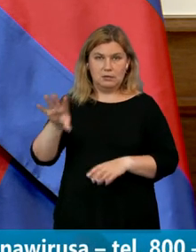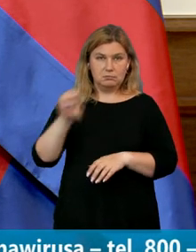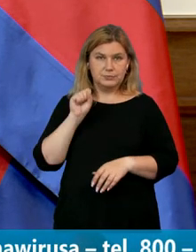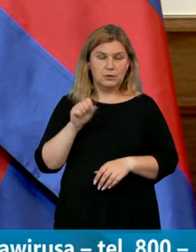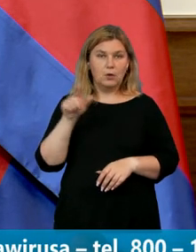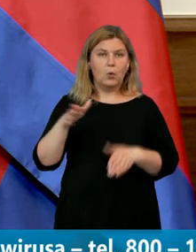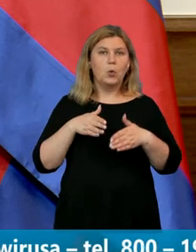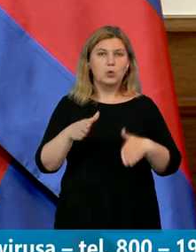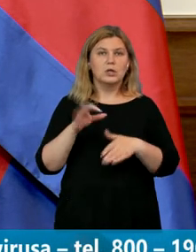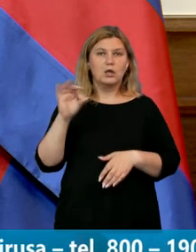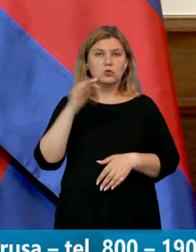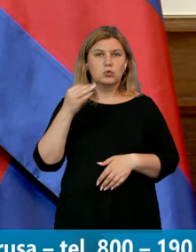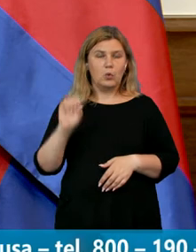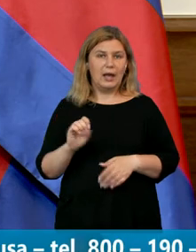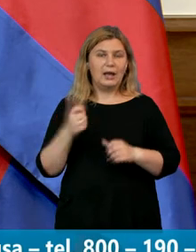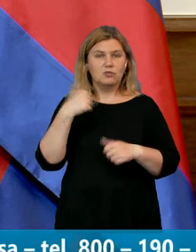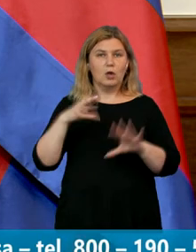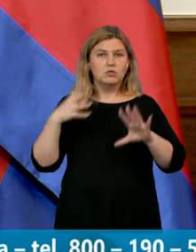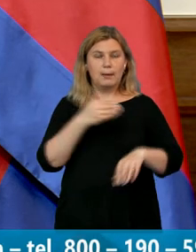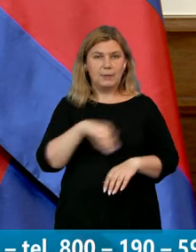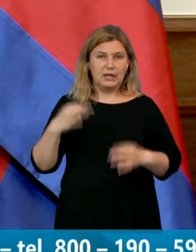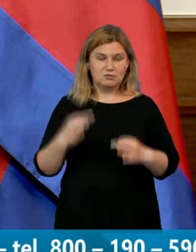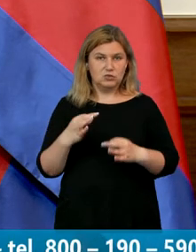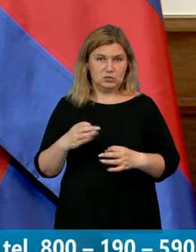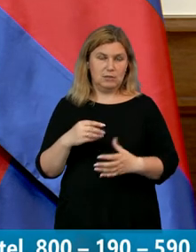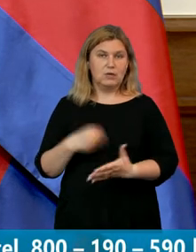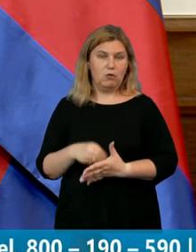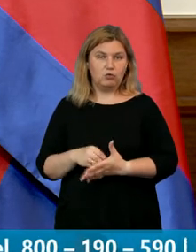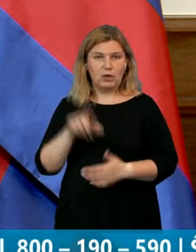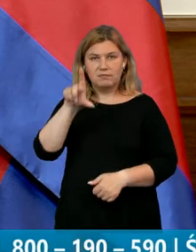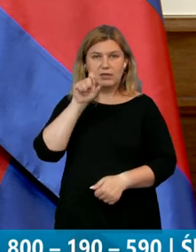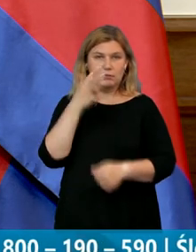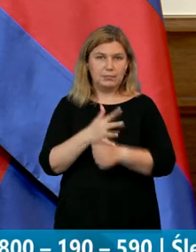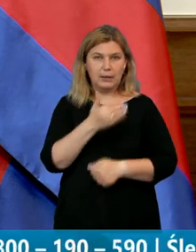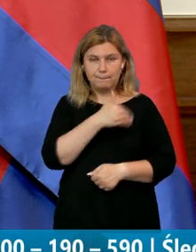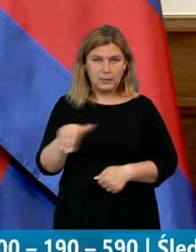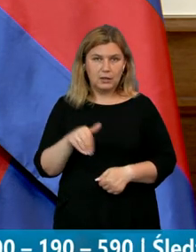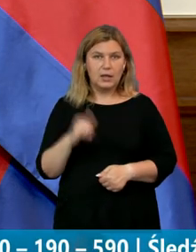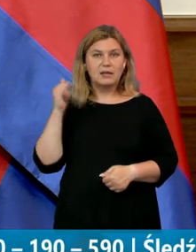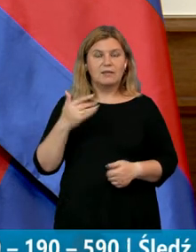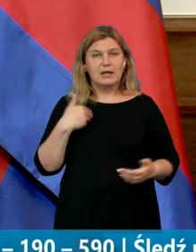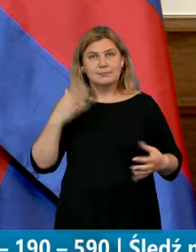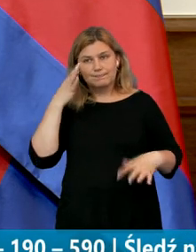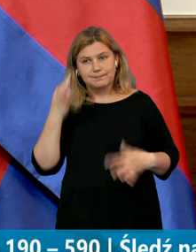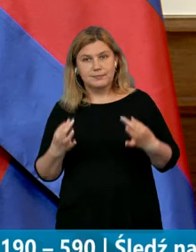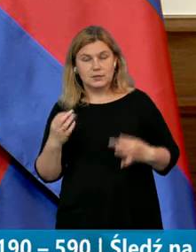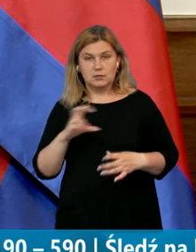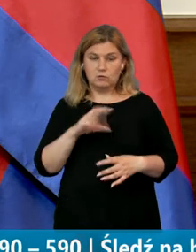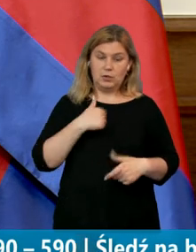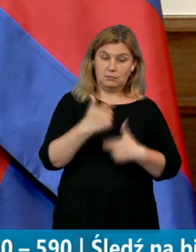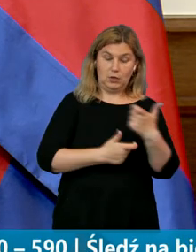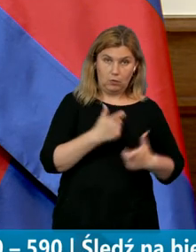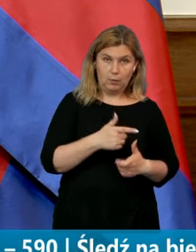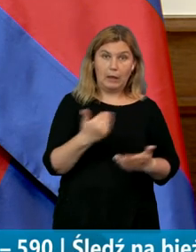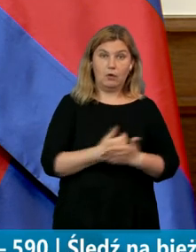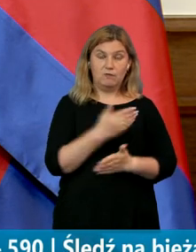ulica Struga została zrobiona za 109 milionów, pewnie dzisiaj by kosztowała 250 milionów. No to jest zawsze taki dylemat, czy robimy, jeździmy po